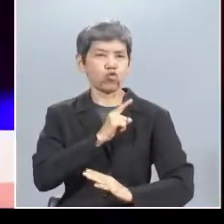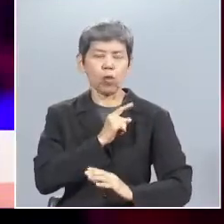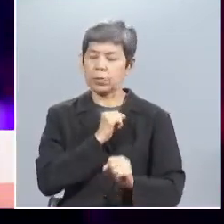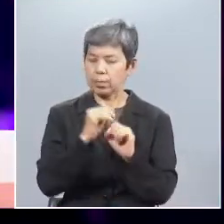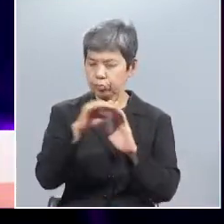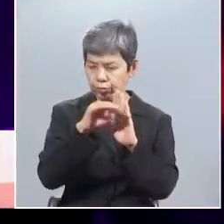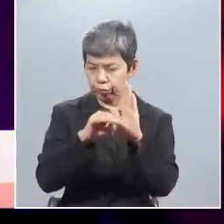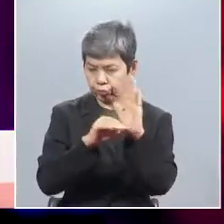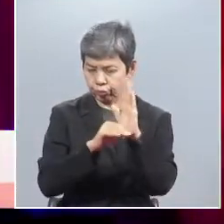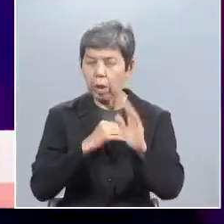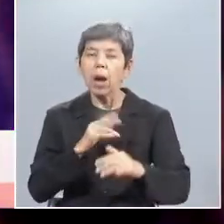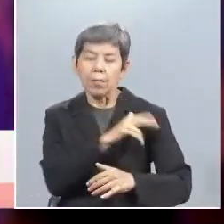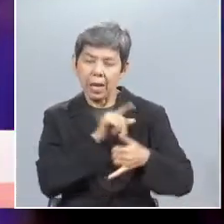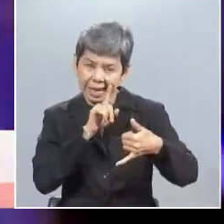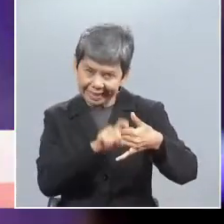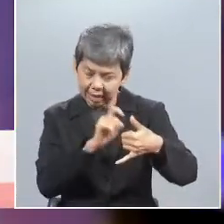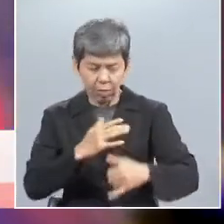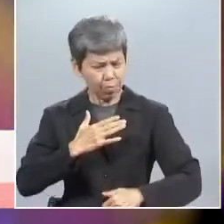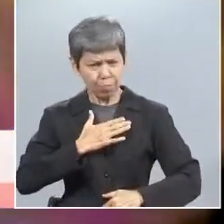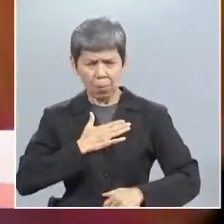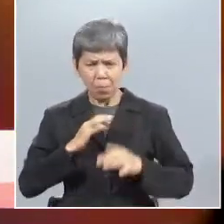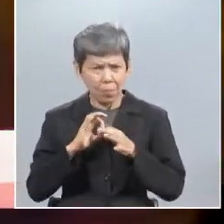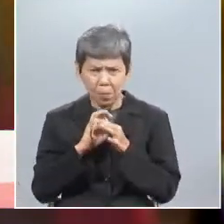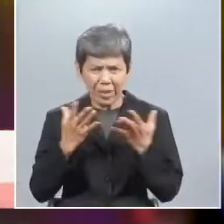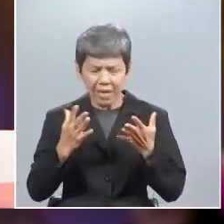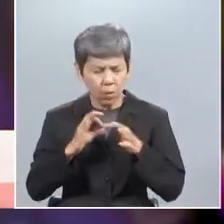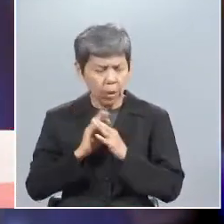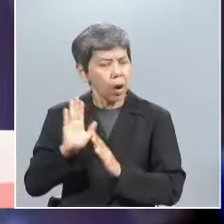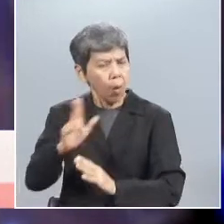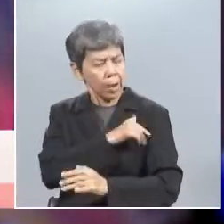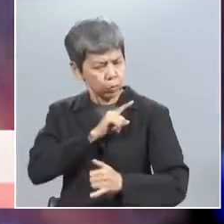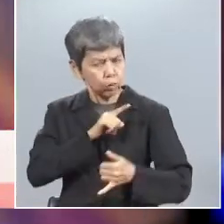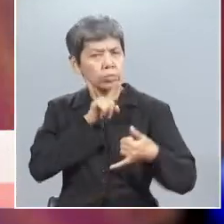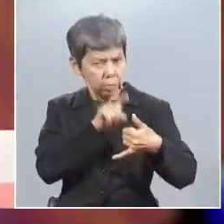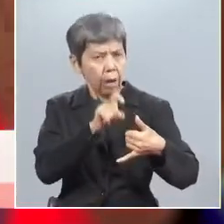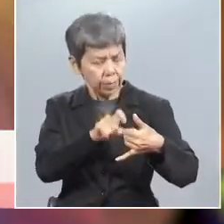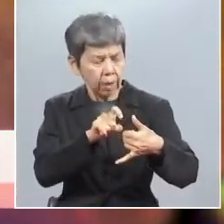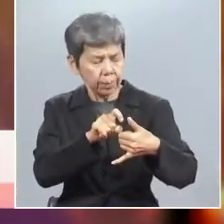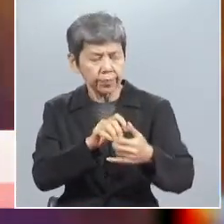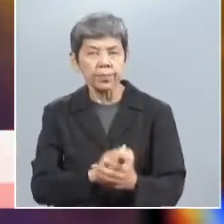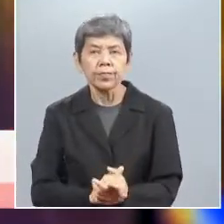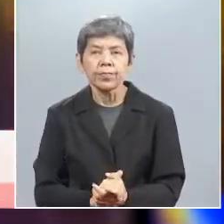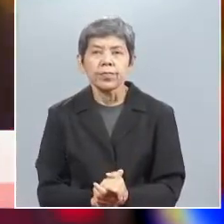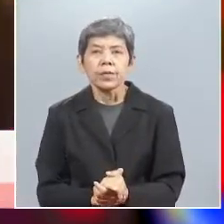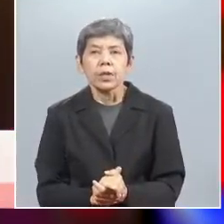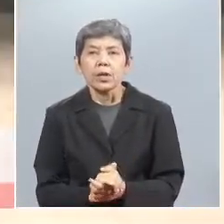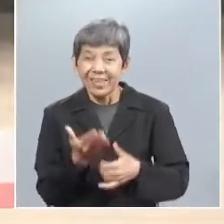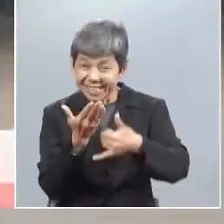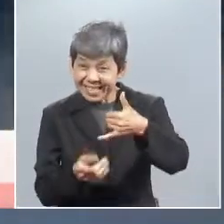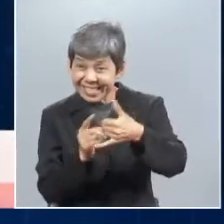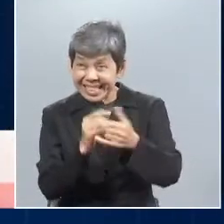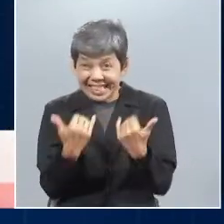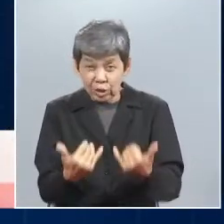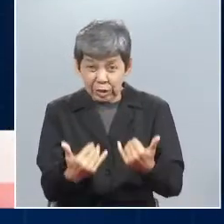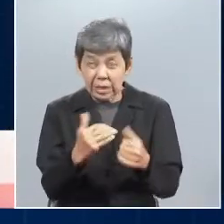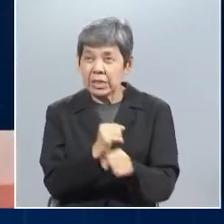ซึ่งแพทย์เป็นผู้สอบสวนโลกผมเนี่ยจะไปเกี่ยวข้องในส่วนนี้ไม่ได้นะครับคือท่านว่าแบบนั้นส่วนตัวนี้ที่ยังไม่